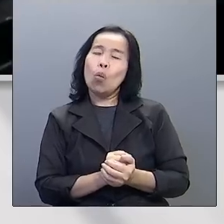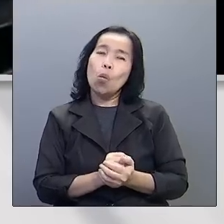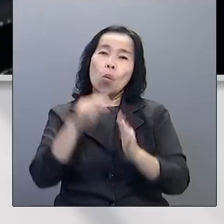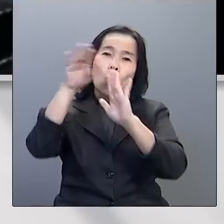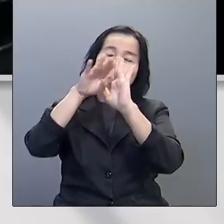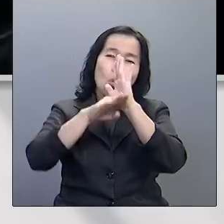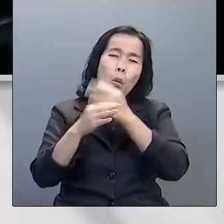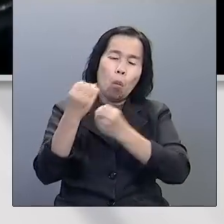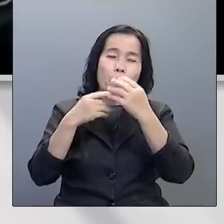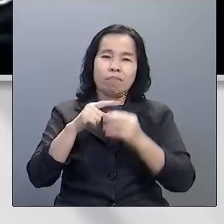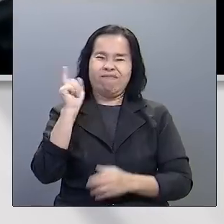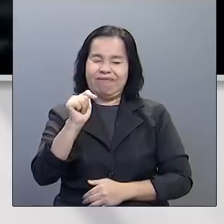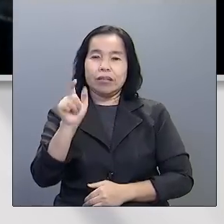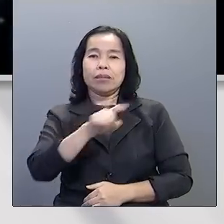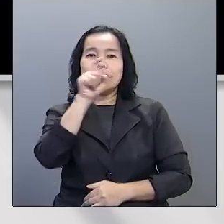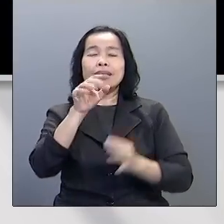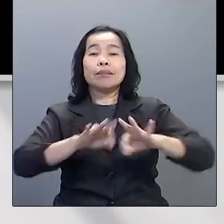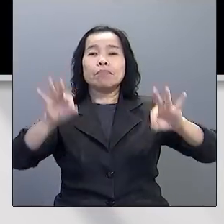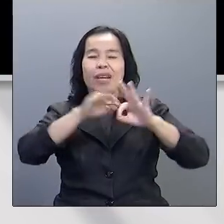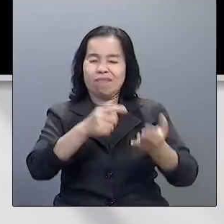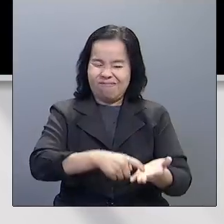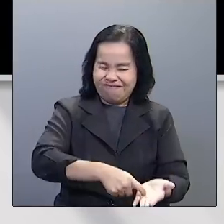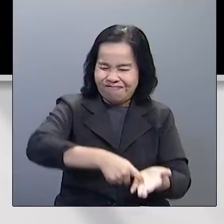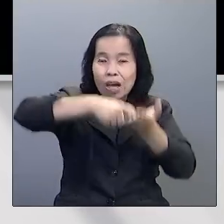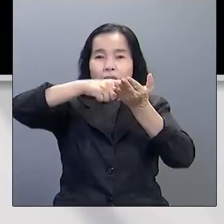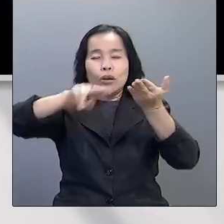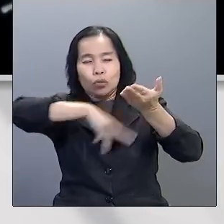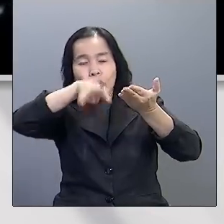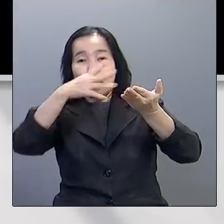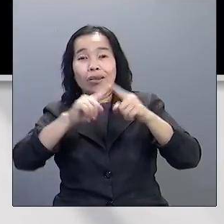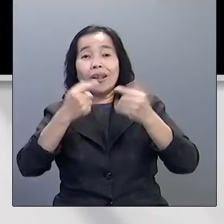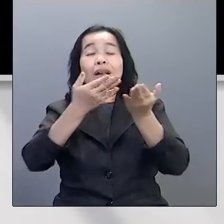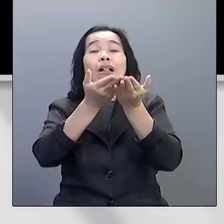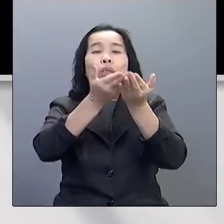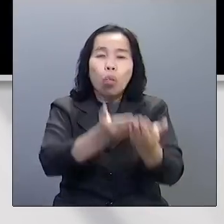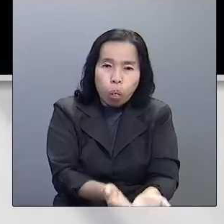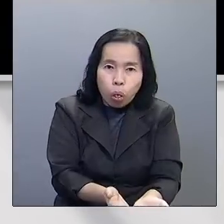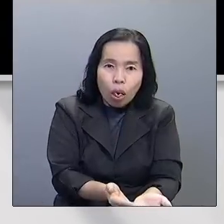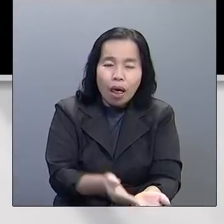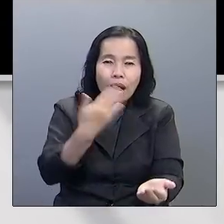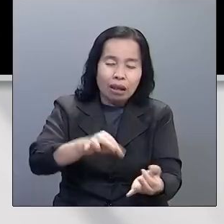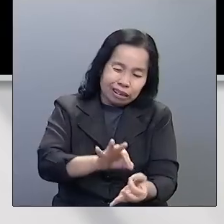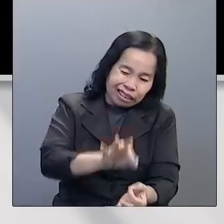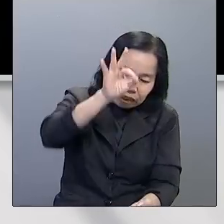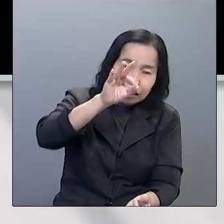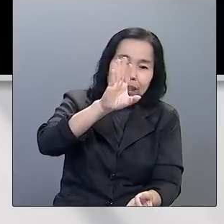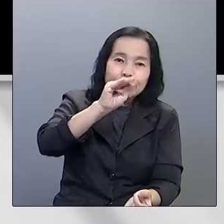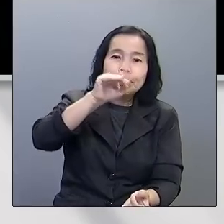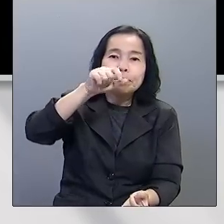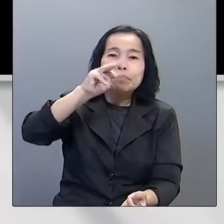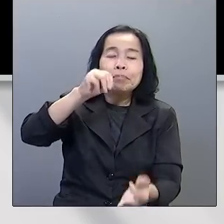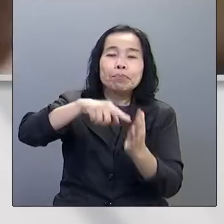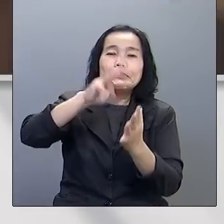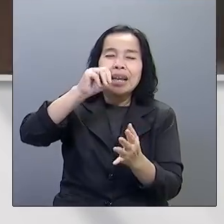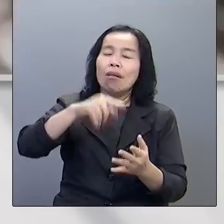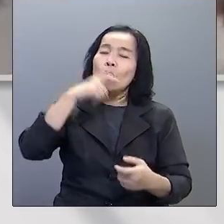ได้ก็ต่อเมื่อได้ตรวจสภาพเรือค่ะแต่อย่างที่เราทราบว่าตอนนี้ตัวเรือจมลงในระดับความลึกประมาณ40เมตรมันไม่ใช่